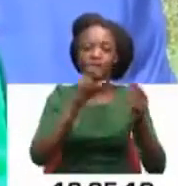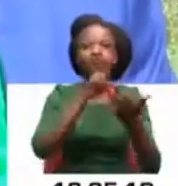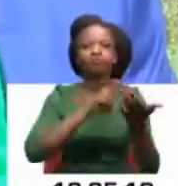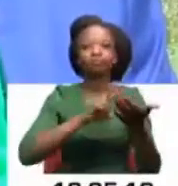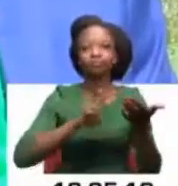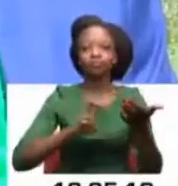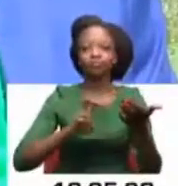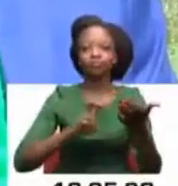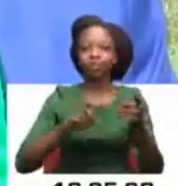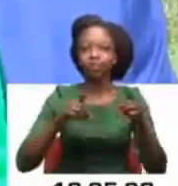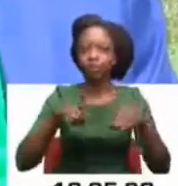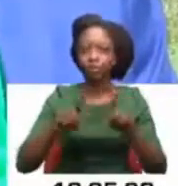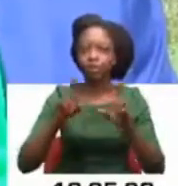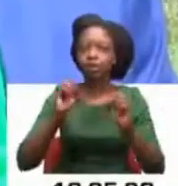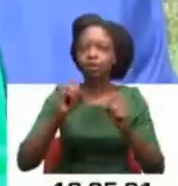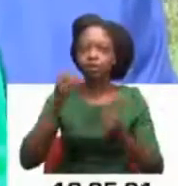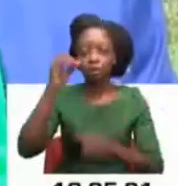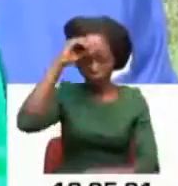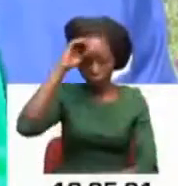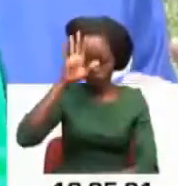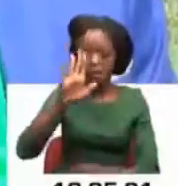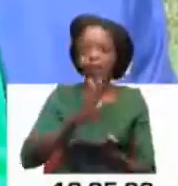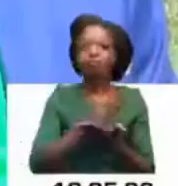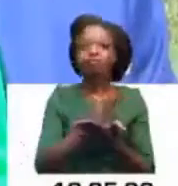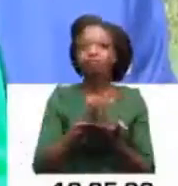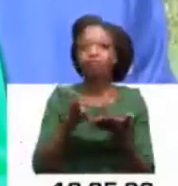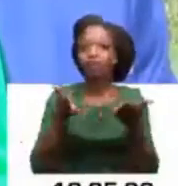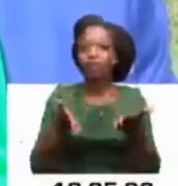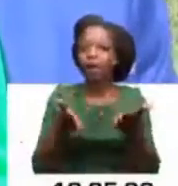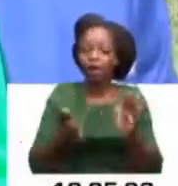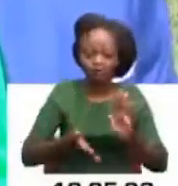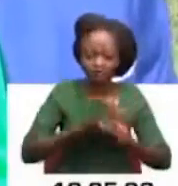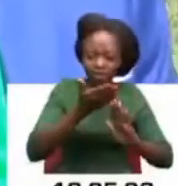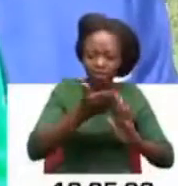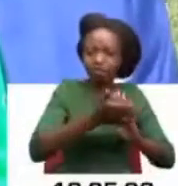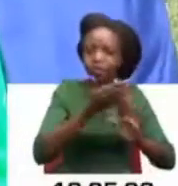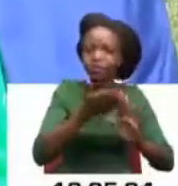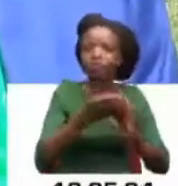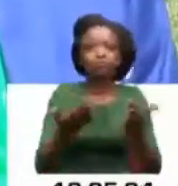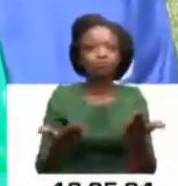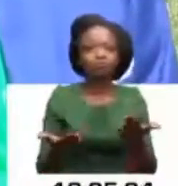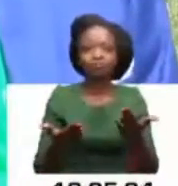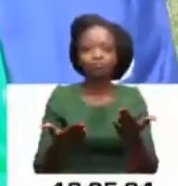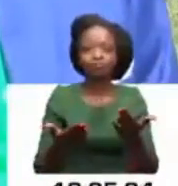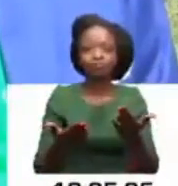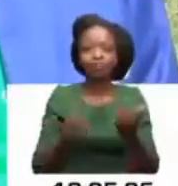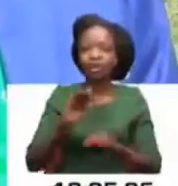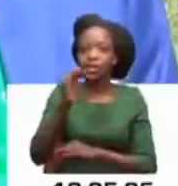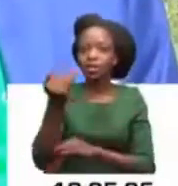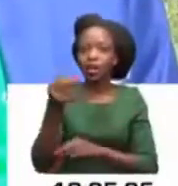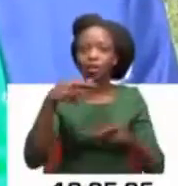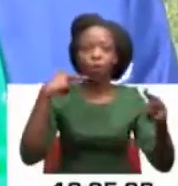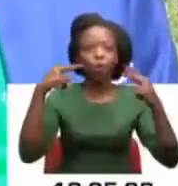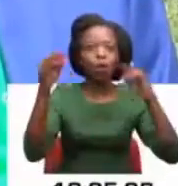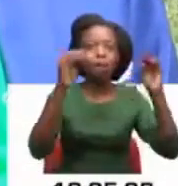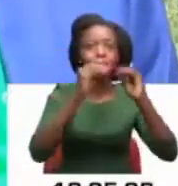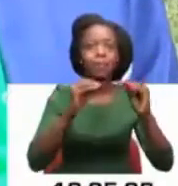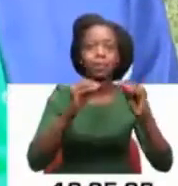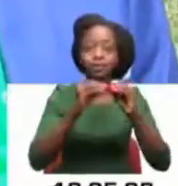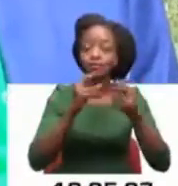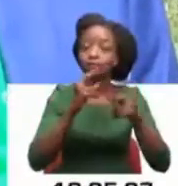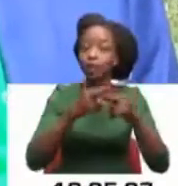ndivyo wa Kenya waweze kutoa maoni yao. Sasa twaharakishwa na town hall meetings ambazo